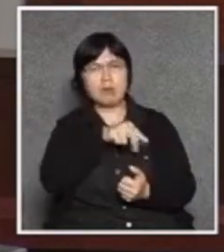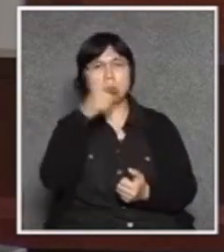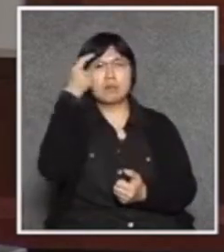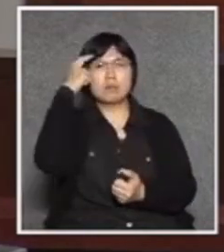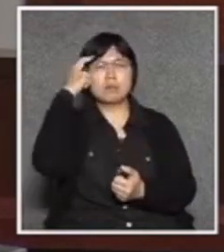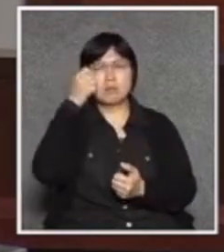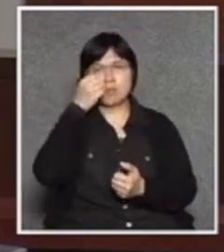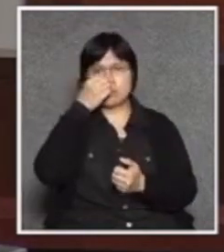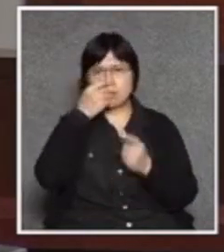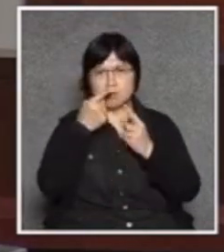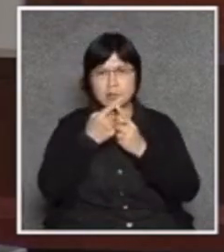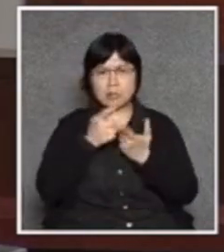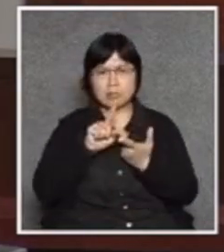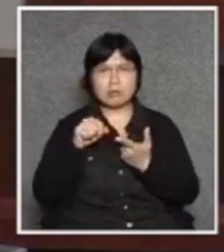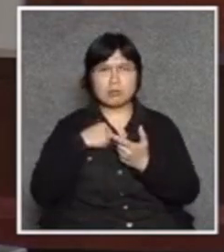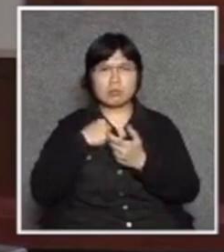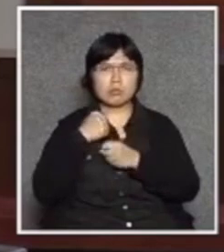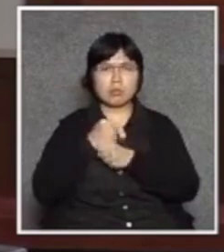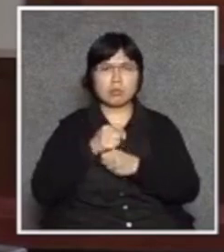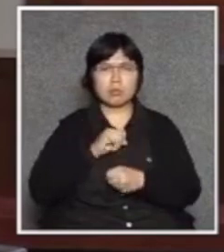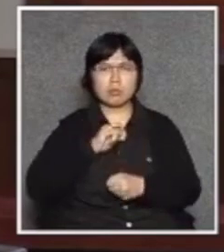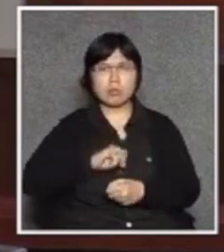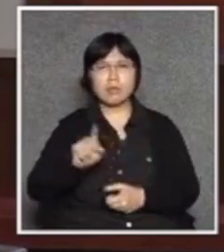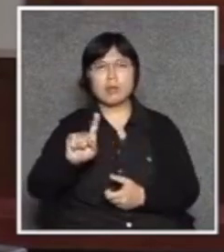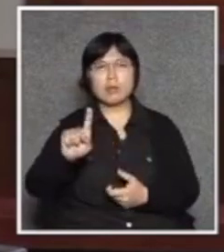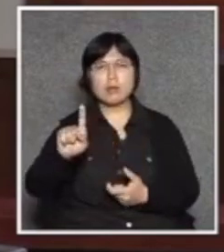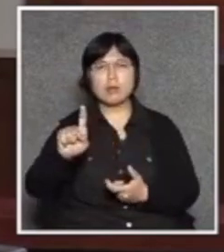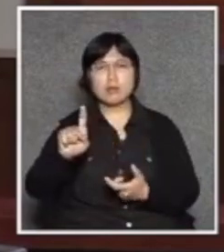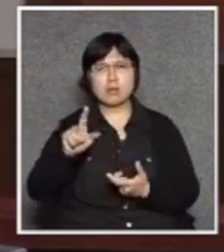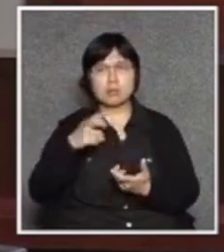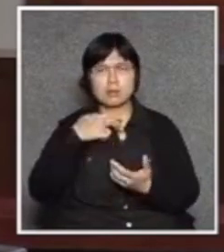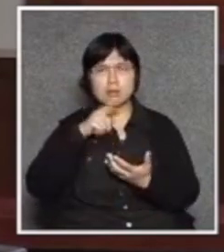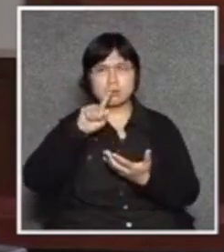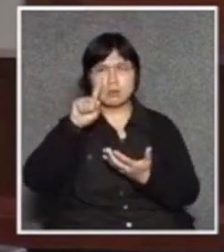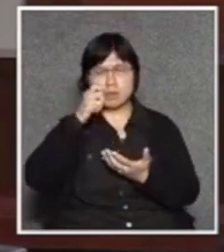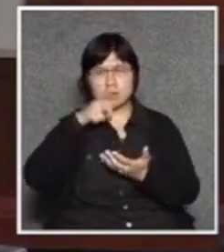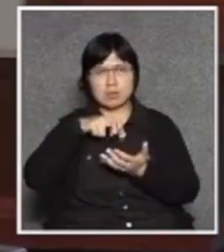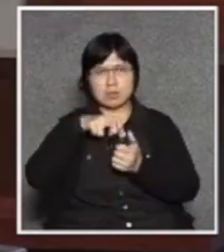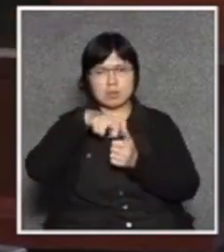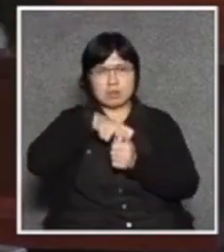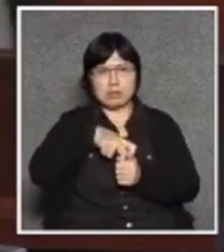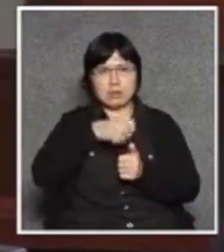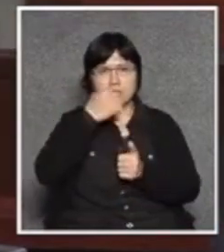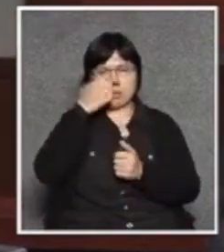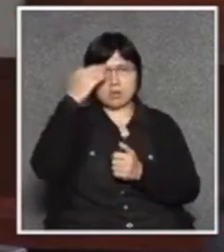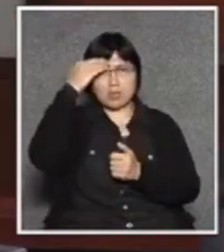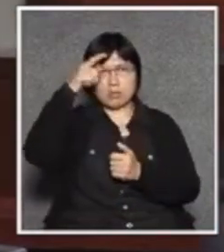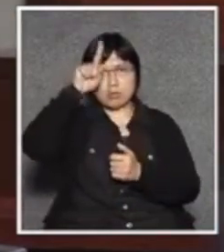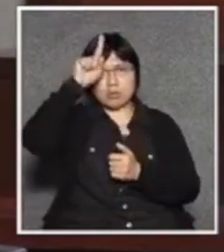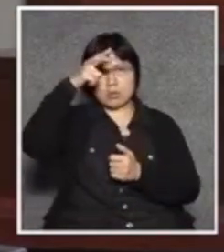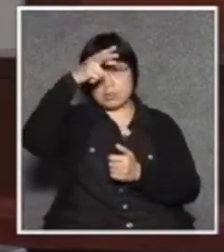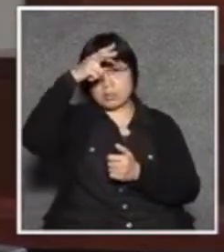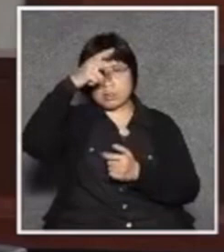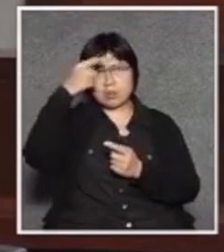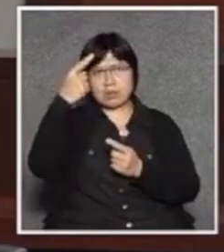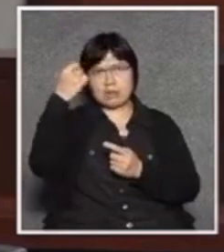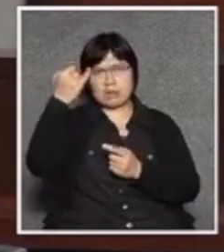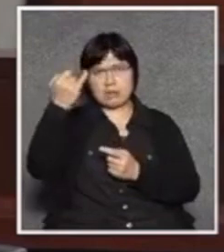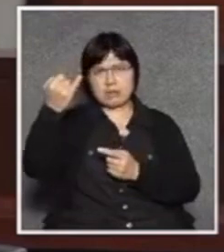香港人究竟作了什麼孽？為什麼騎在香港人頭上的政府一個比一個不